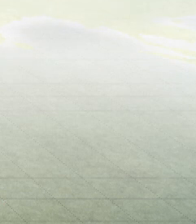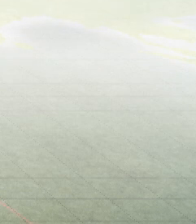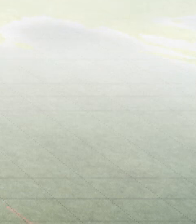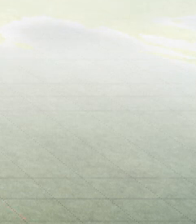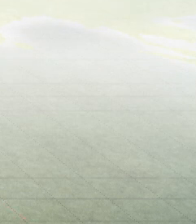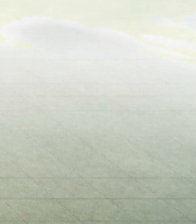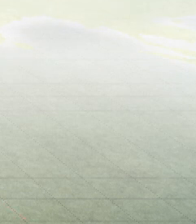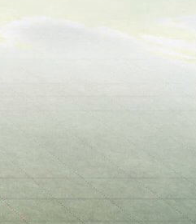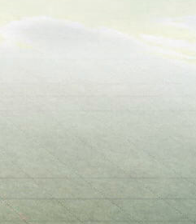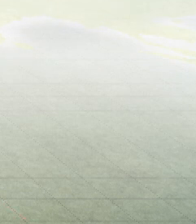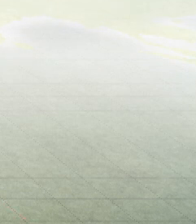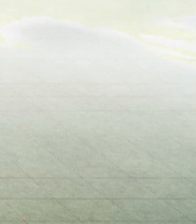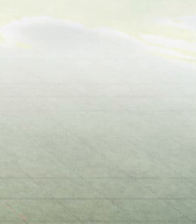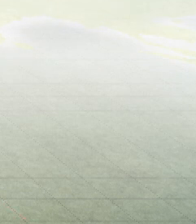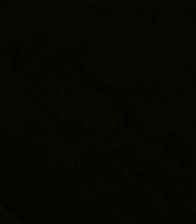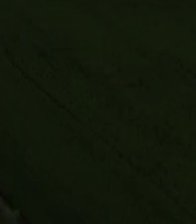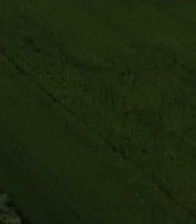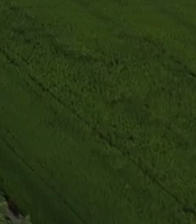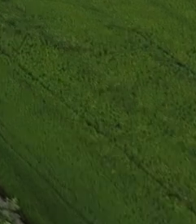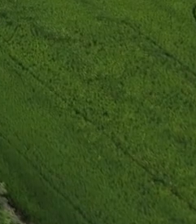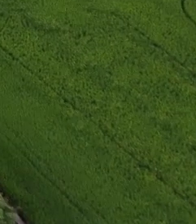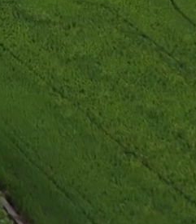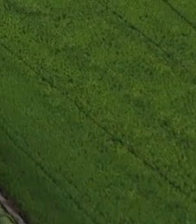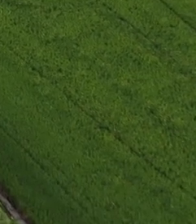สนับสนุนโดยกทปส.